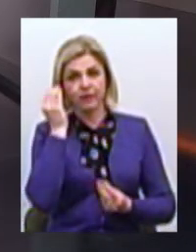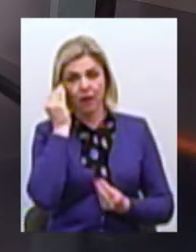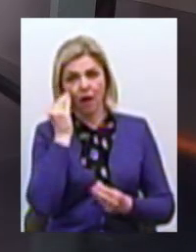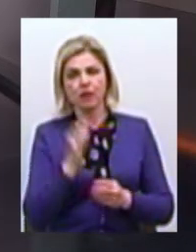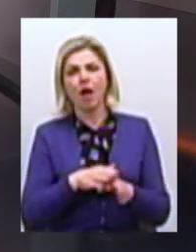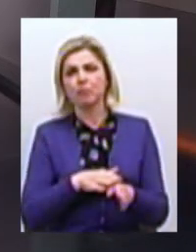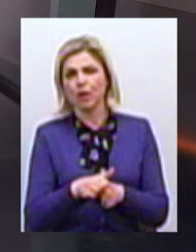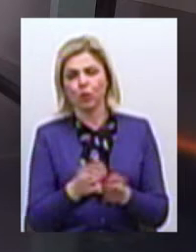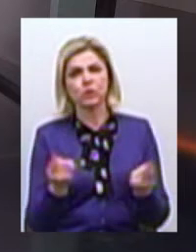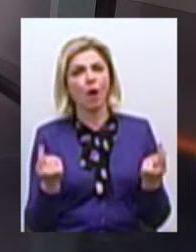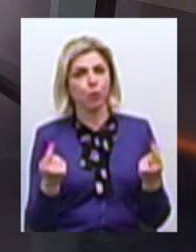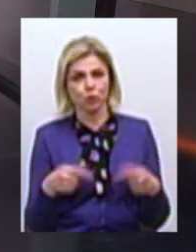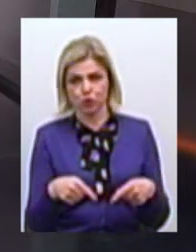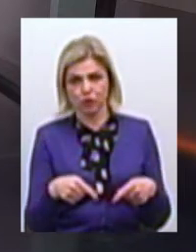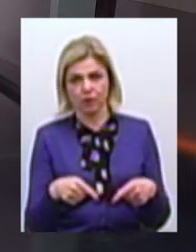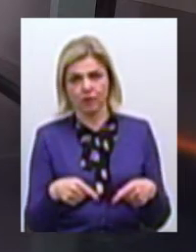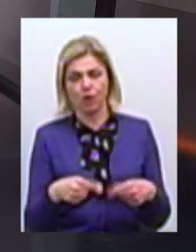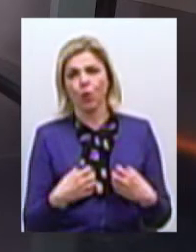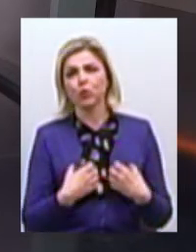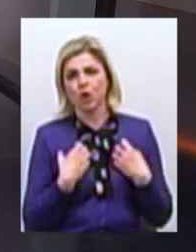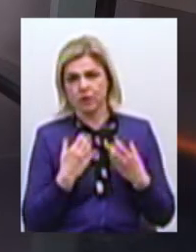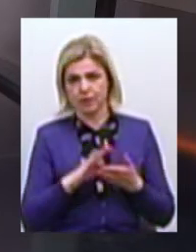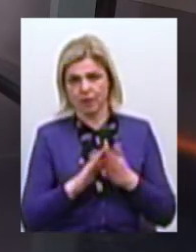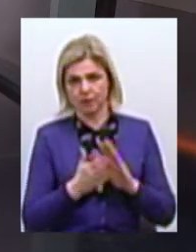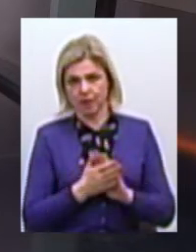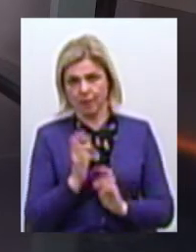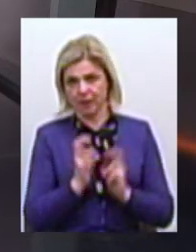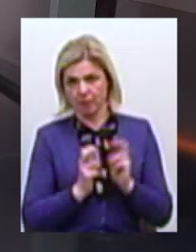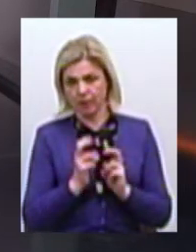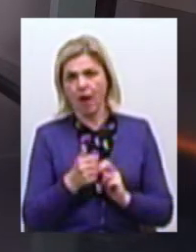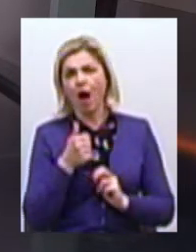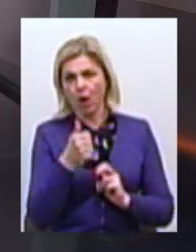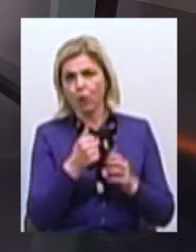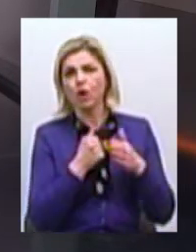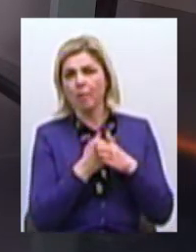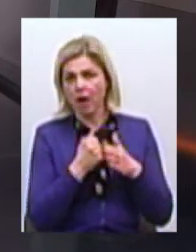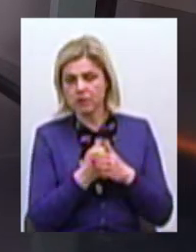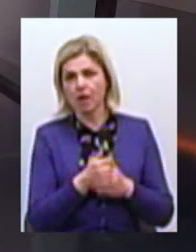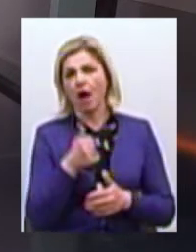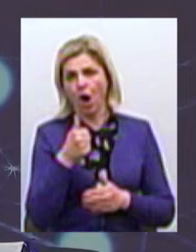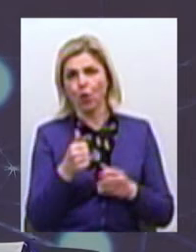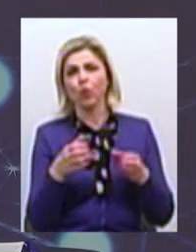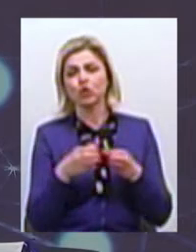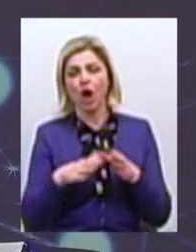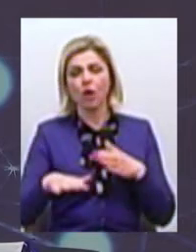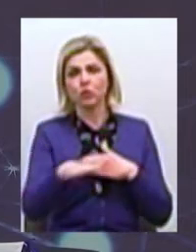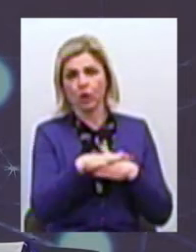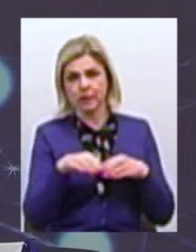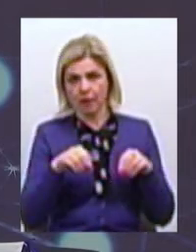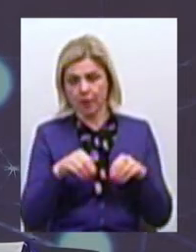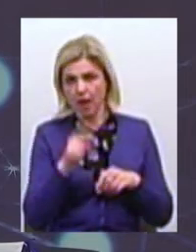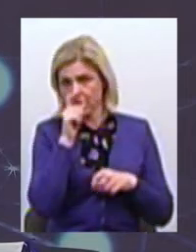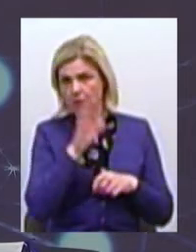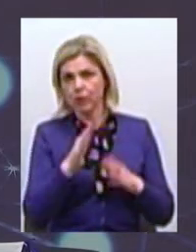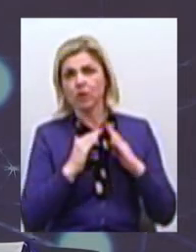абсолютно запущене в ужасному стані підприємства. З хорошою базою, з хороший участок землі, в принципі, неплохое